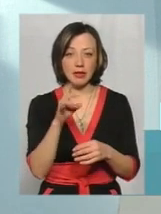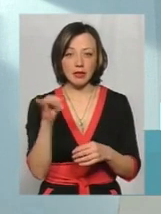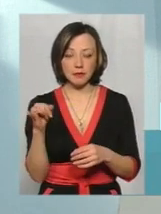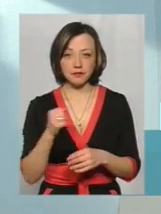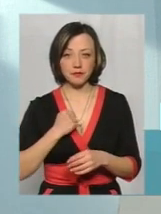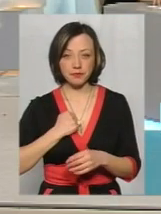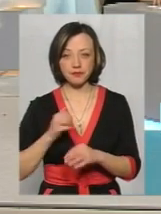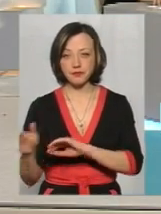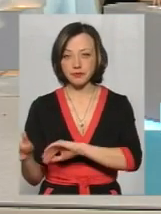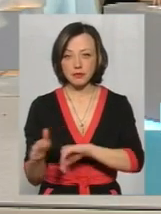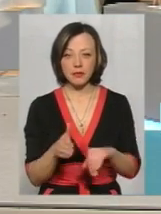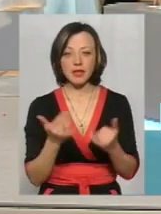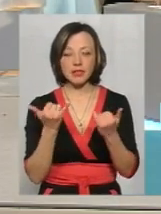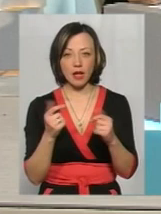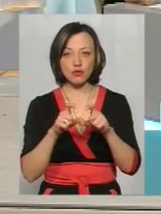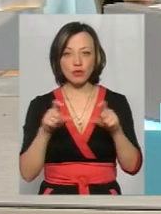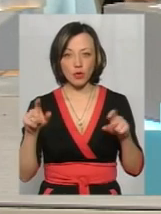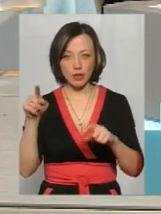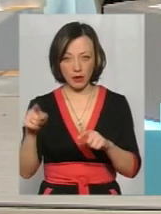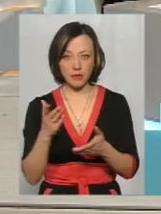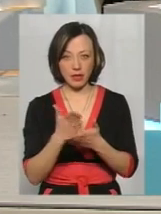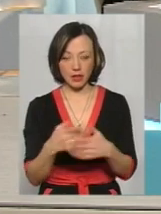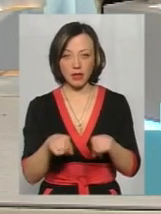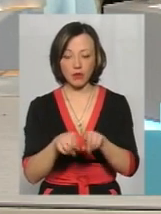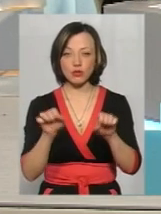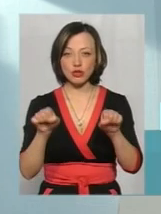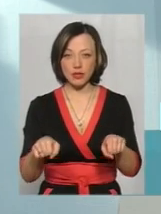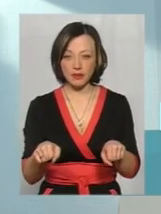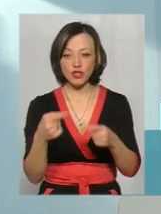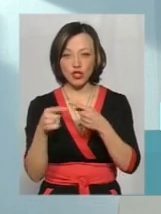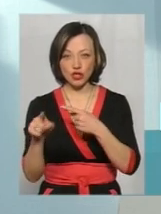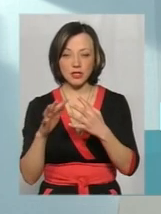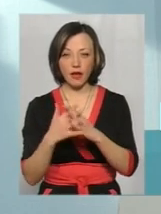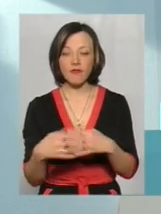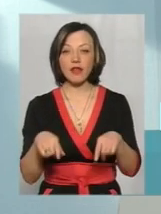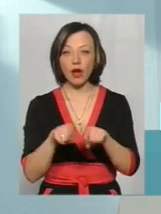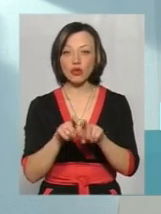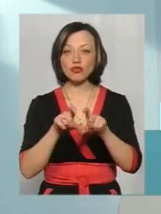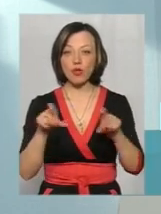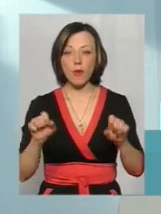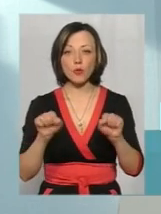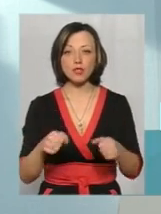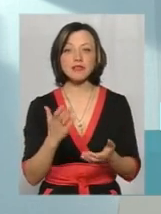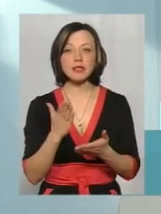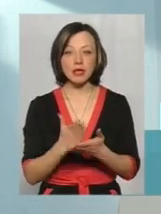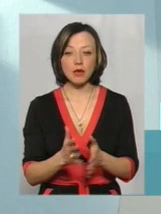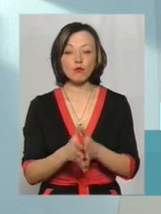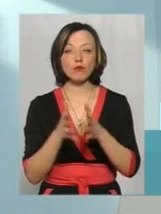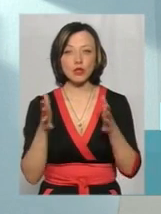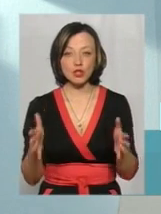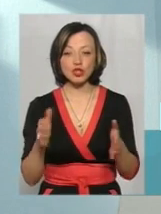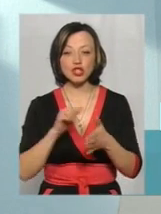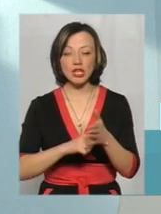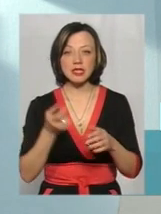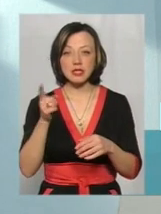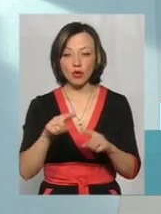а у тій школі, які пропонують зараз ходити учні, в них є там така можливість? Звичайно, в таких школах можливість є, і вона є більшою. Через те,